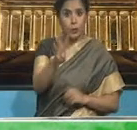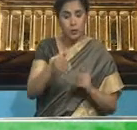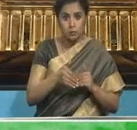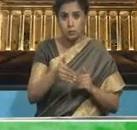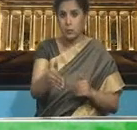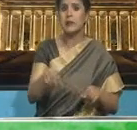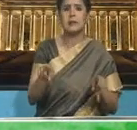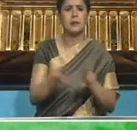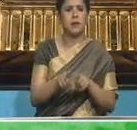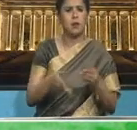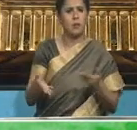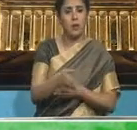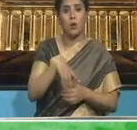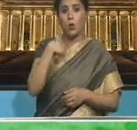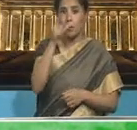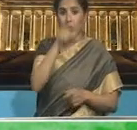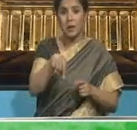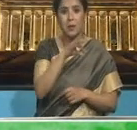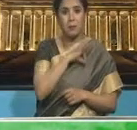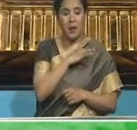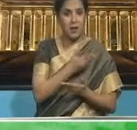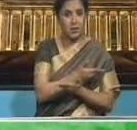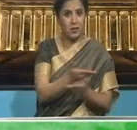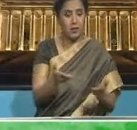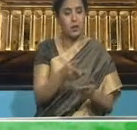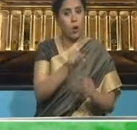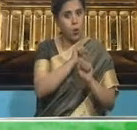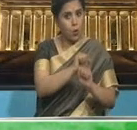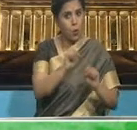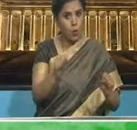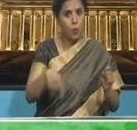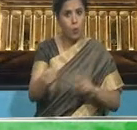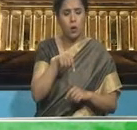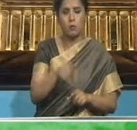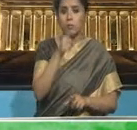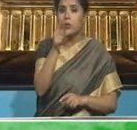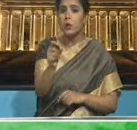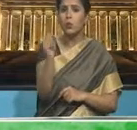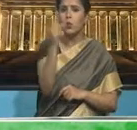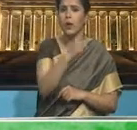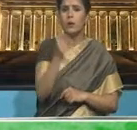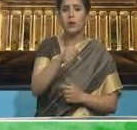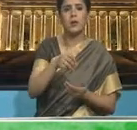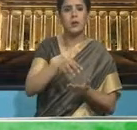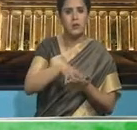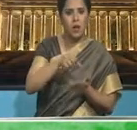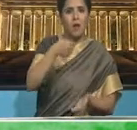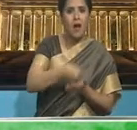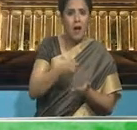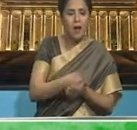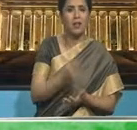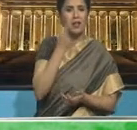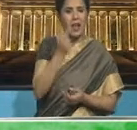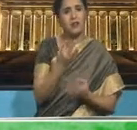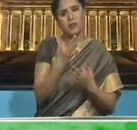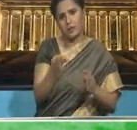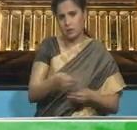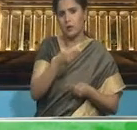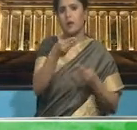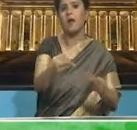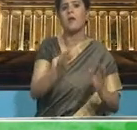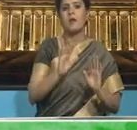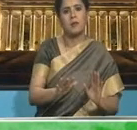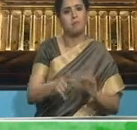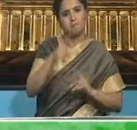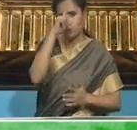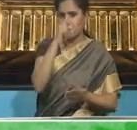भी लाभार्थियों को उनका मासिक राशन मुफ्त में मिलेगा। इस ऐतिहासिक